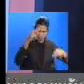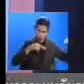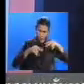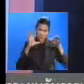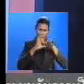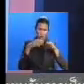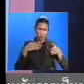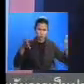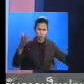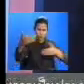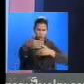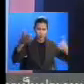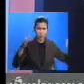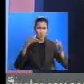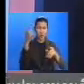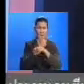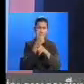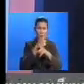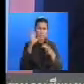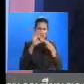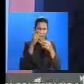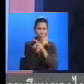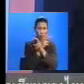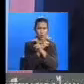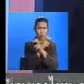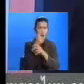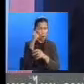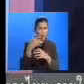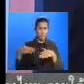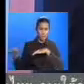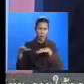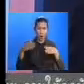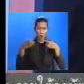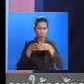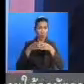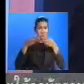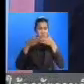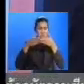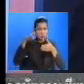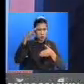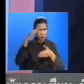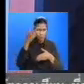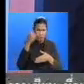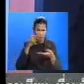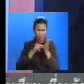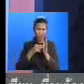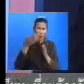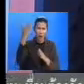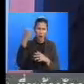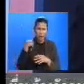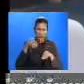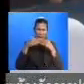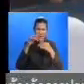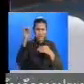สงสัยเป็นโครงกระดูกมนุษย์พร้อมกับเจ้าหน้าที่จากกองทัพเรือในวันพรุ่งนี้ครับเพื่อขายปริศนาให้กับญาติผู้เสียชีวิตในเหตุการณ์พฤษภา